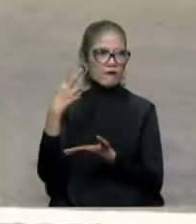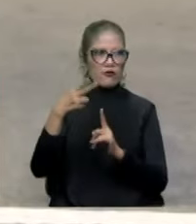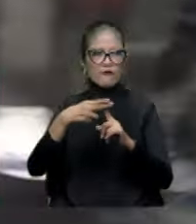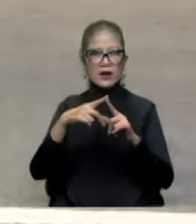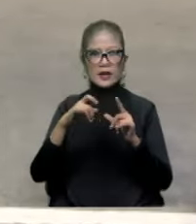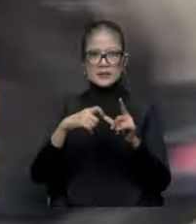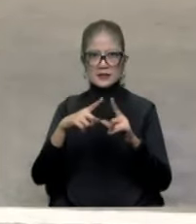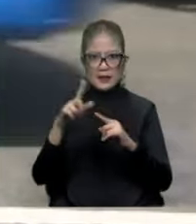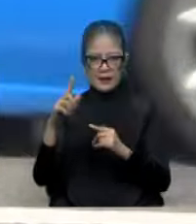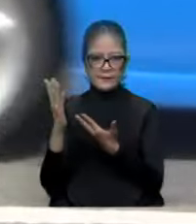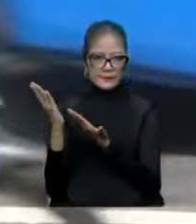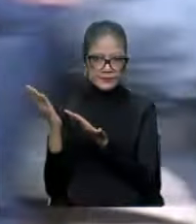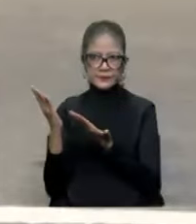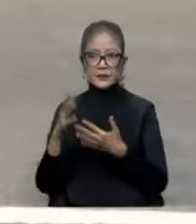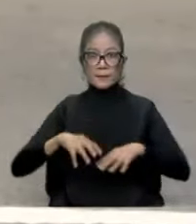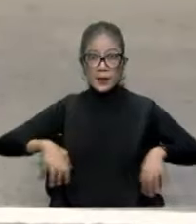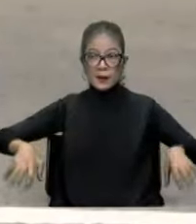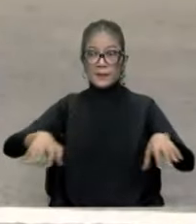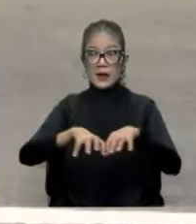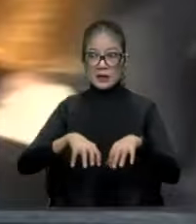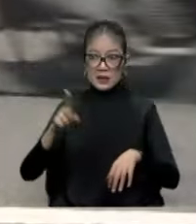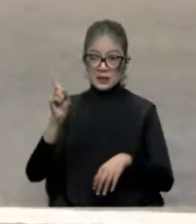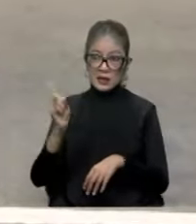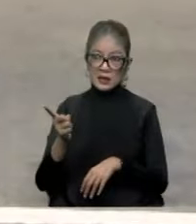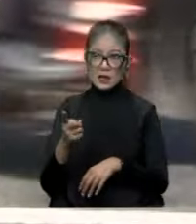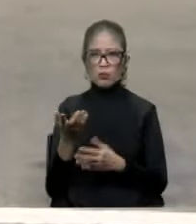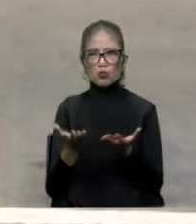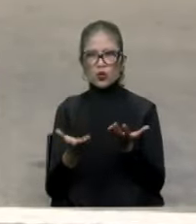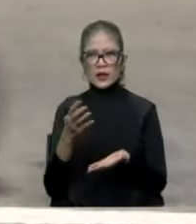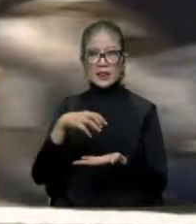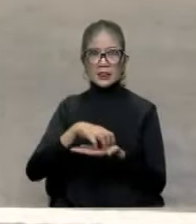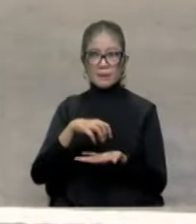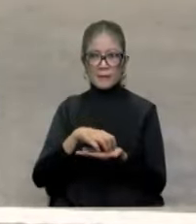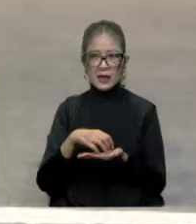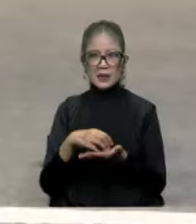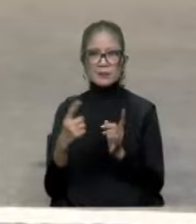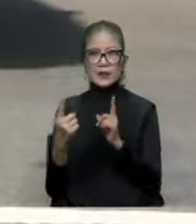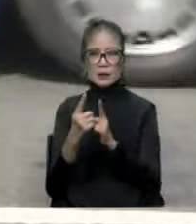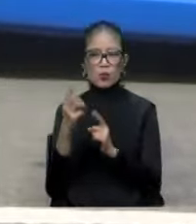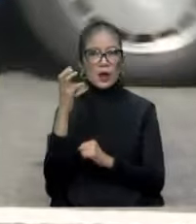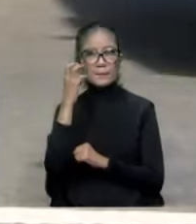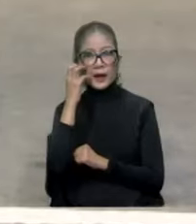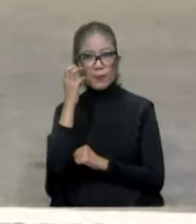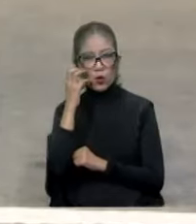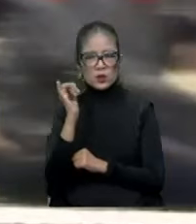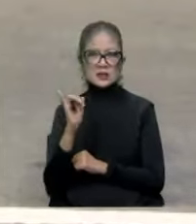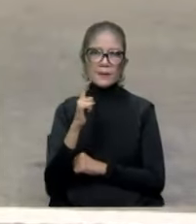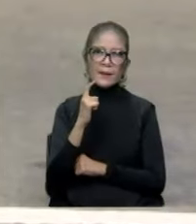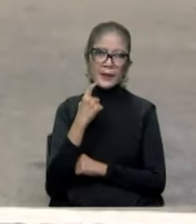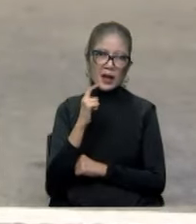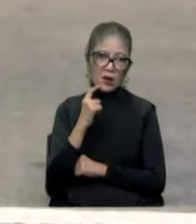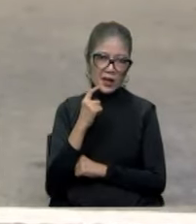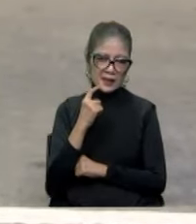Ya pemirsa, sejumlah tempat disebut-sebut akan menjadi lokasi pertemuan antara Presiden terpilih Prabowo Subianto bersama dengan Ketum